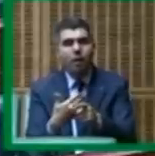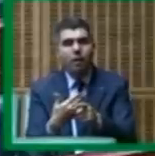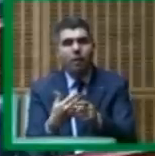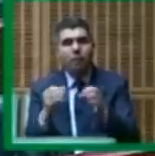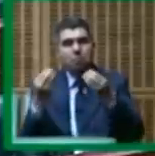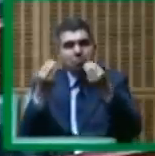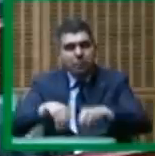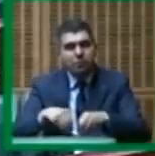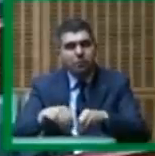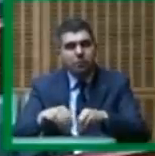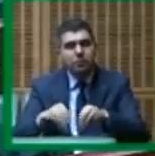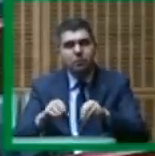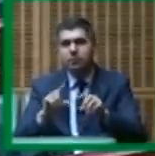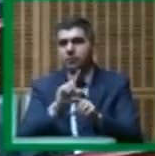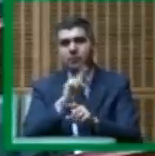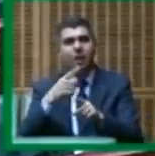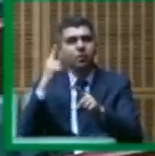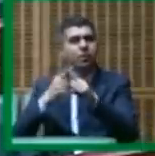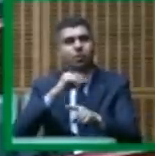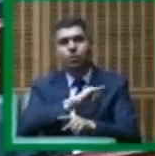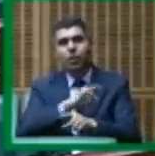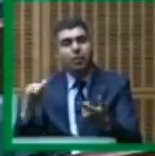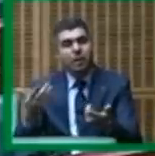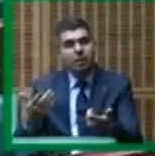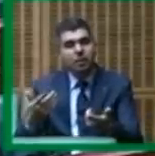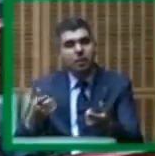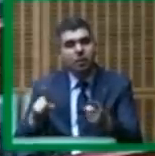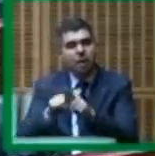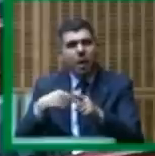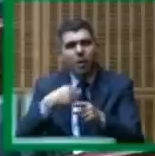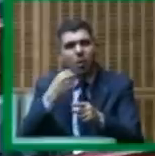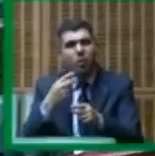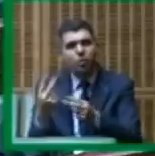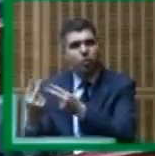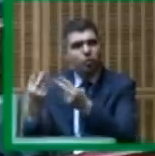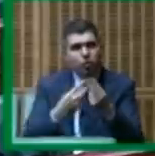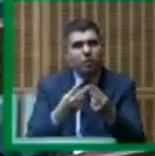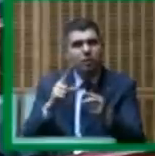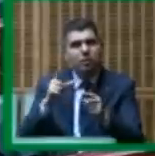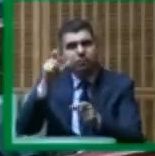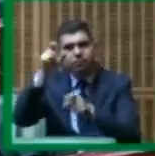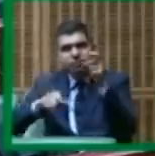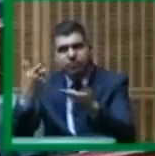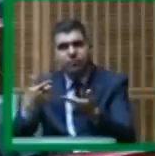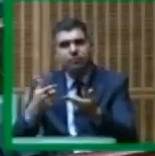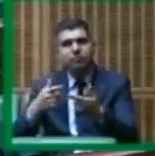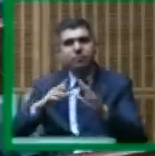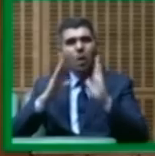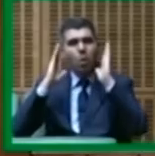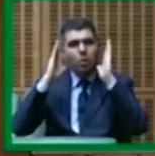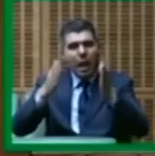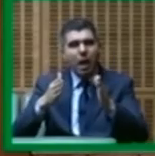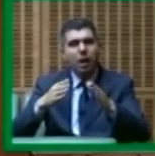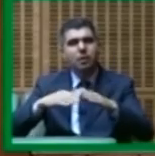نقولها لكم بصراحة، ما يجيوش الناس اللي فيه عندهم مشاكل ديال الهكتارات ديال